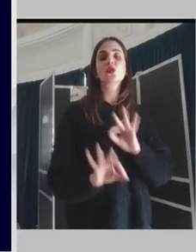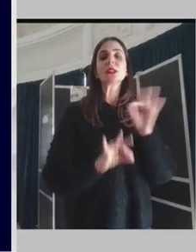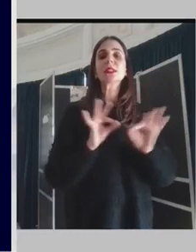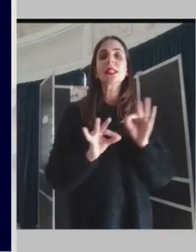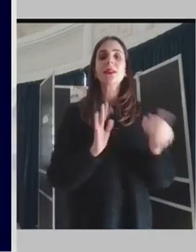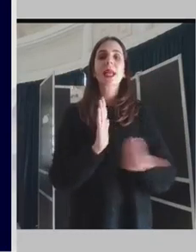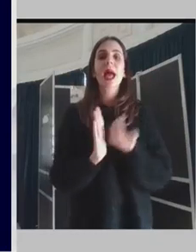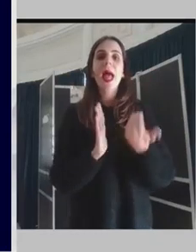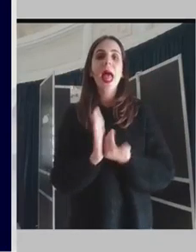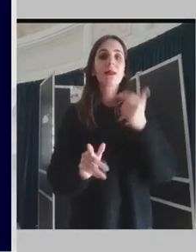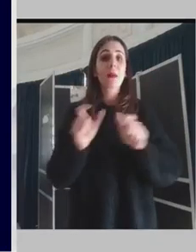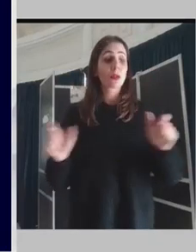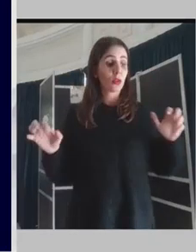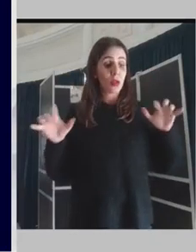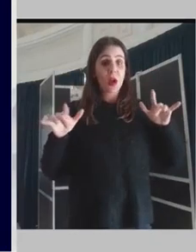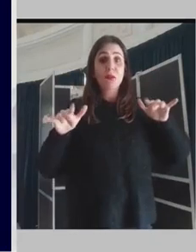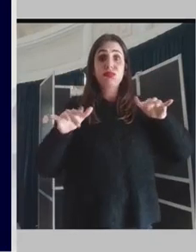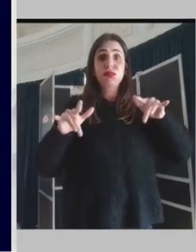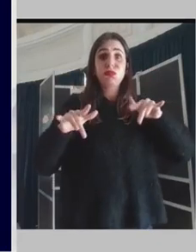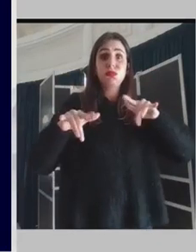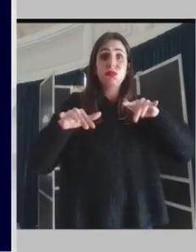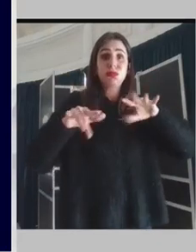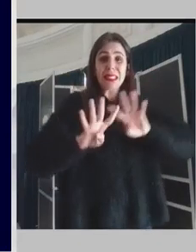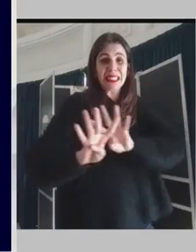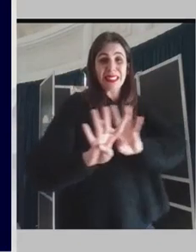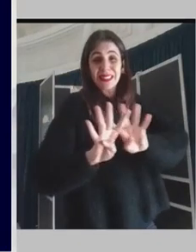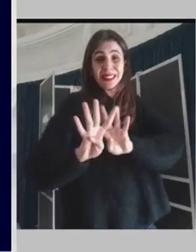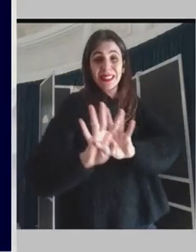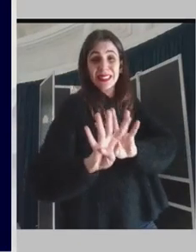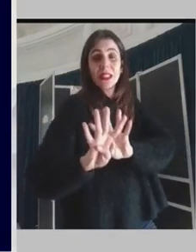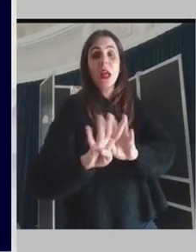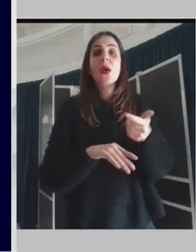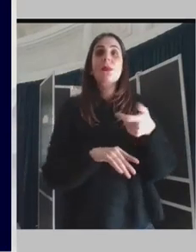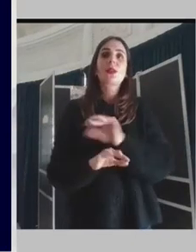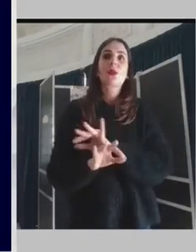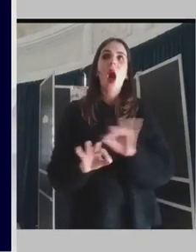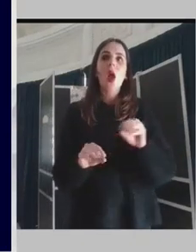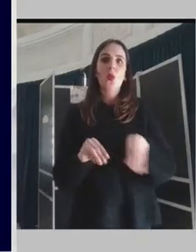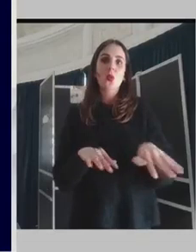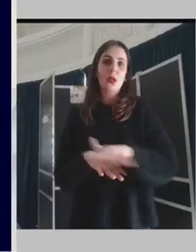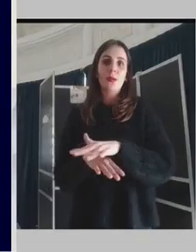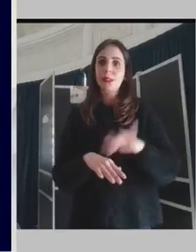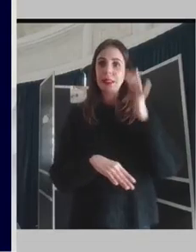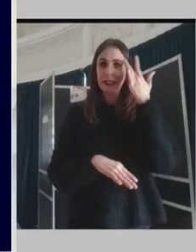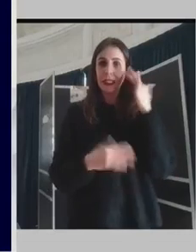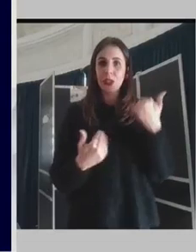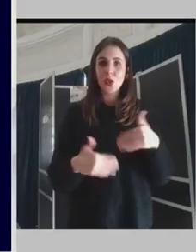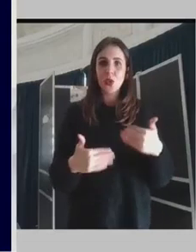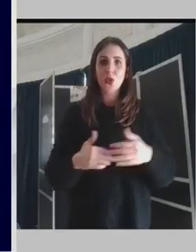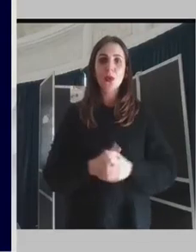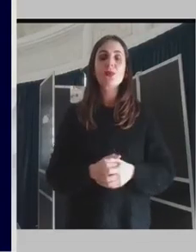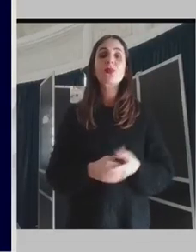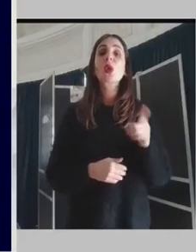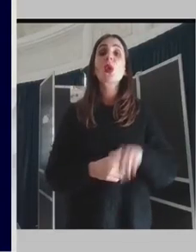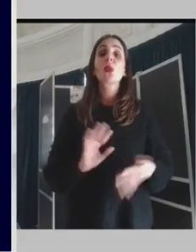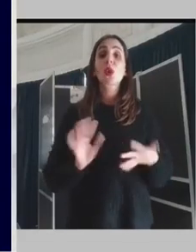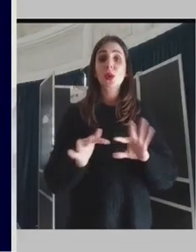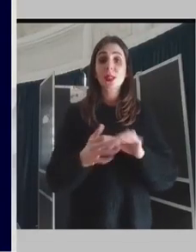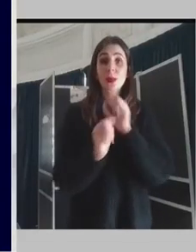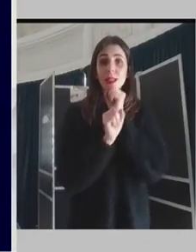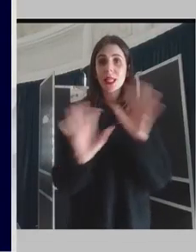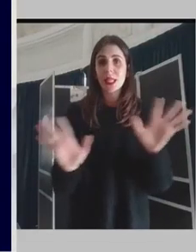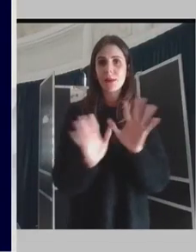evita l'affollamento di tutte le persone su certi punti e quindi evita appunto le conseguenze drammatiche del